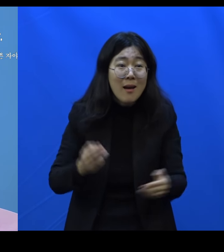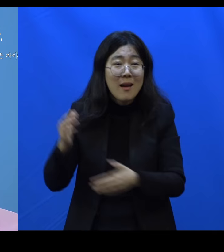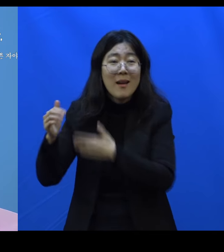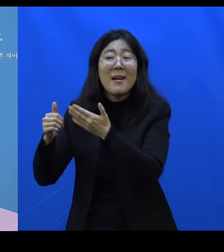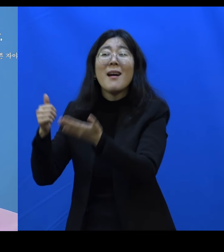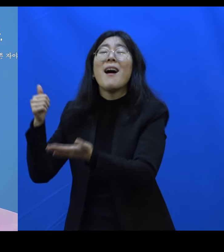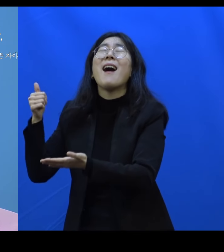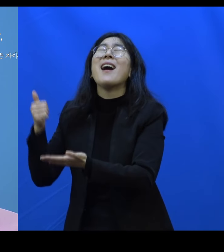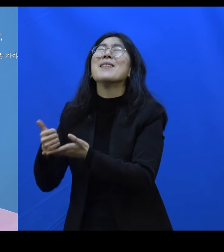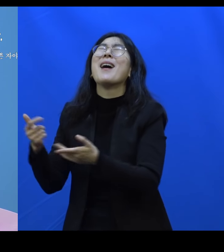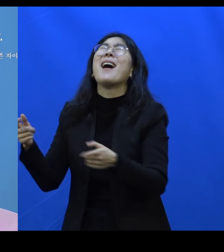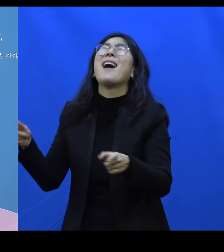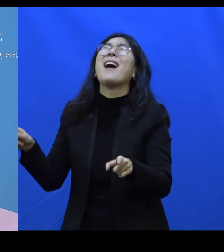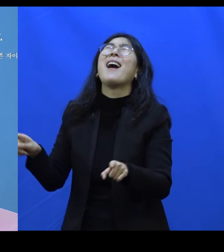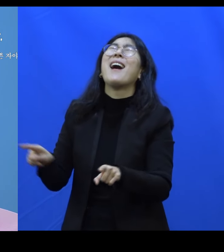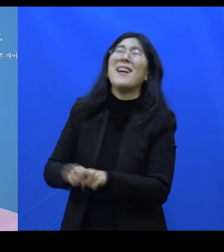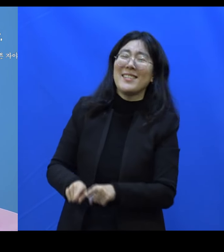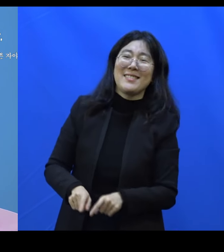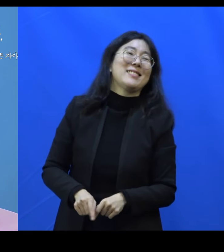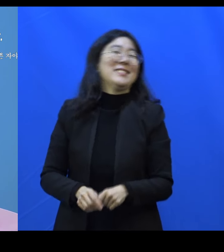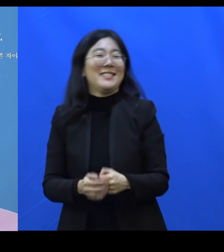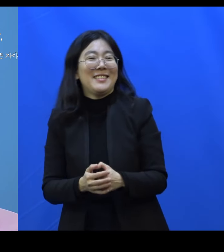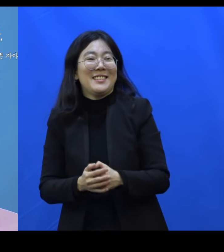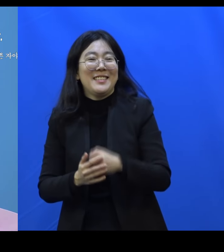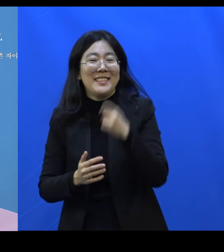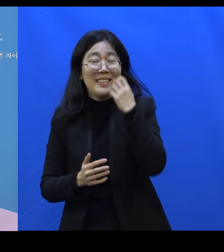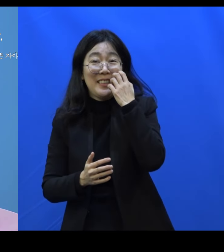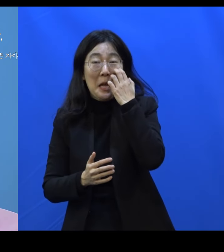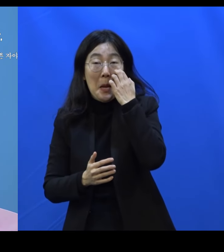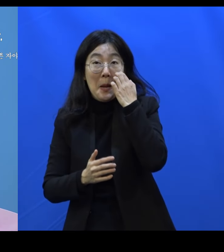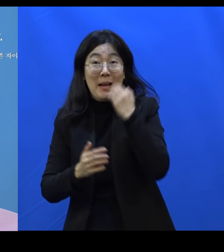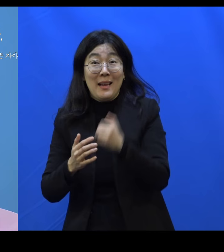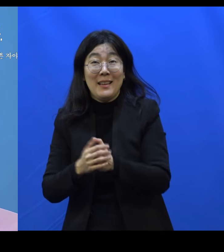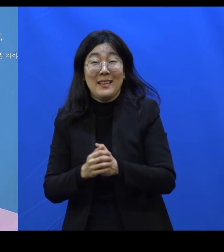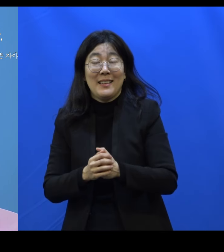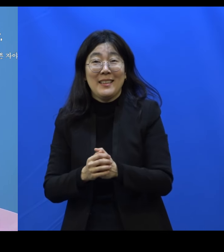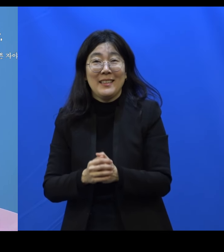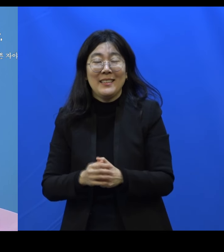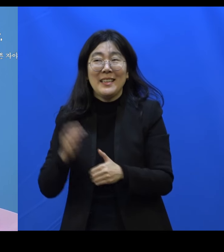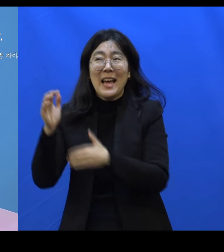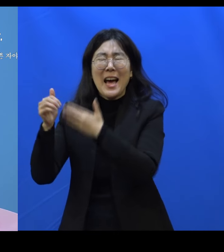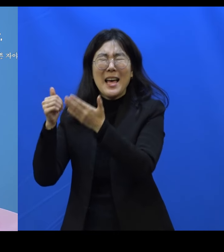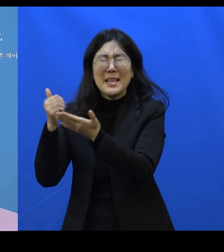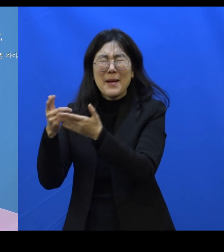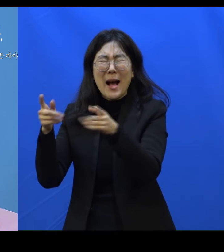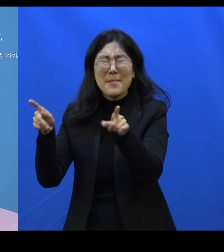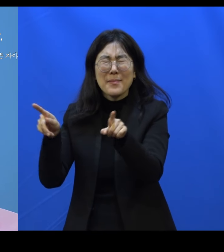아니, 하나님과 함께하는 사람이 AI를 사용하면 더 놀라운 역사가 일어나겠죠.